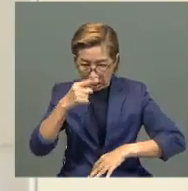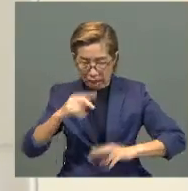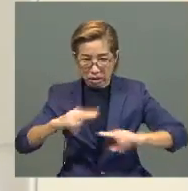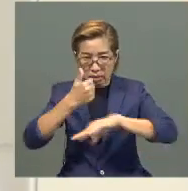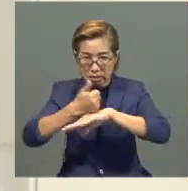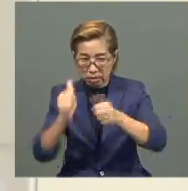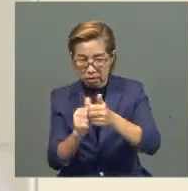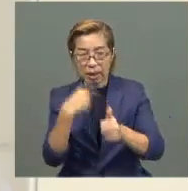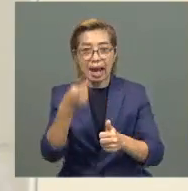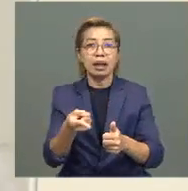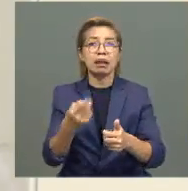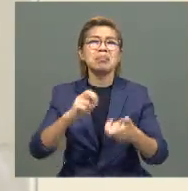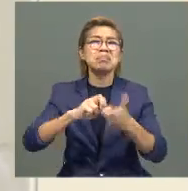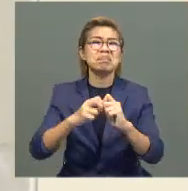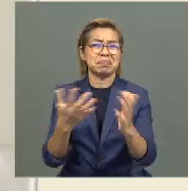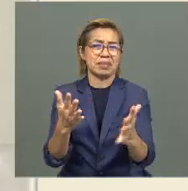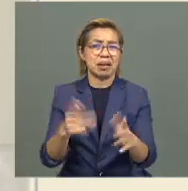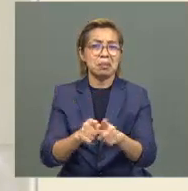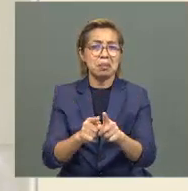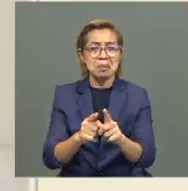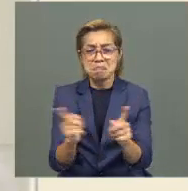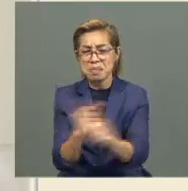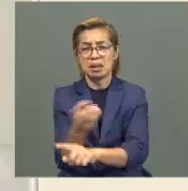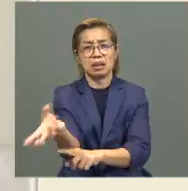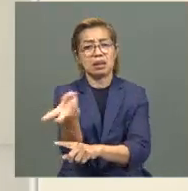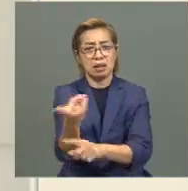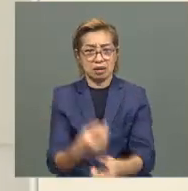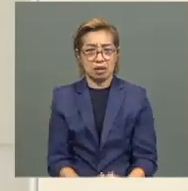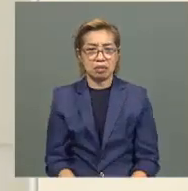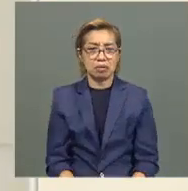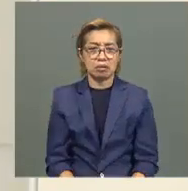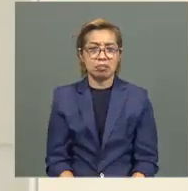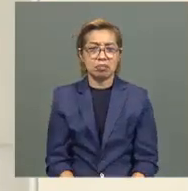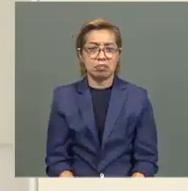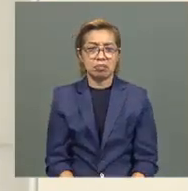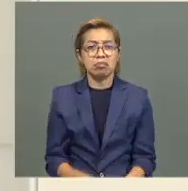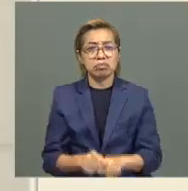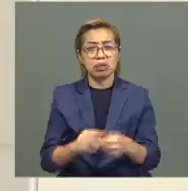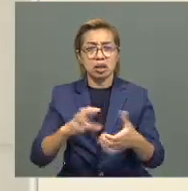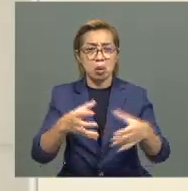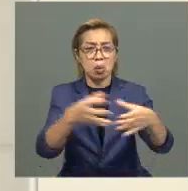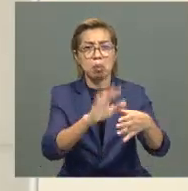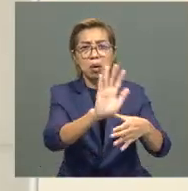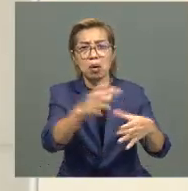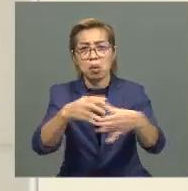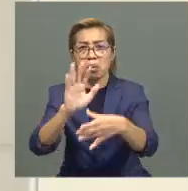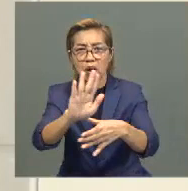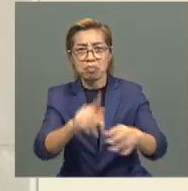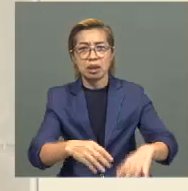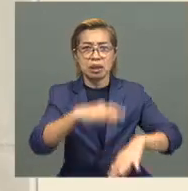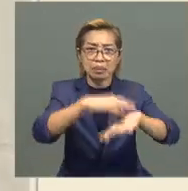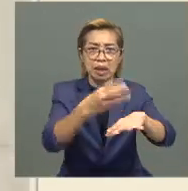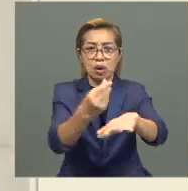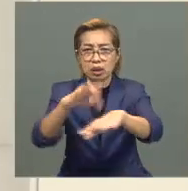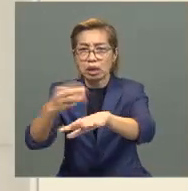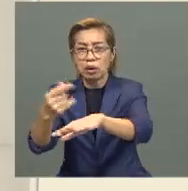งไม่มีปัญหาอะไรนะเป็นการปรับคงไม่มากนักหรอกนะเรื่องของพรรคเรื่องของโควต้าพรรคก็จะเสนอใครขึ้นมา